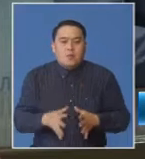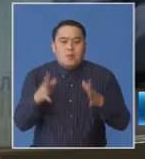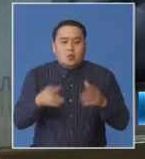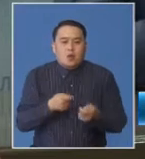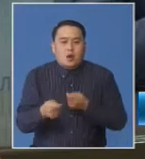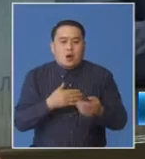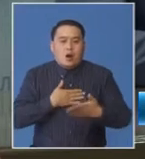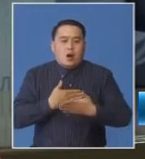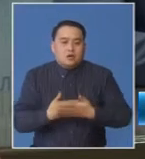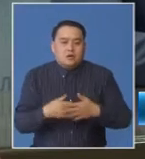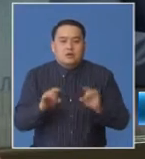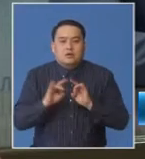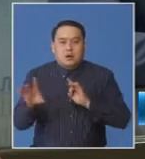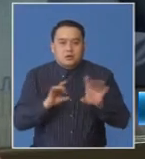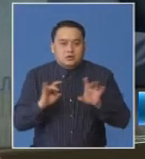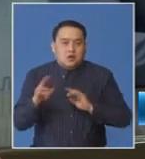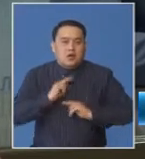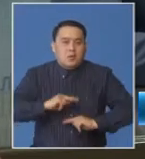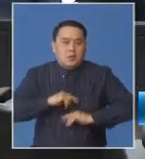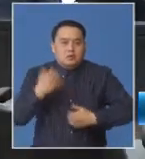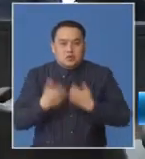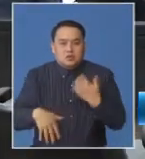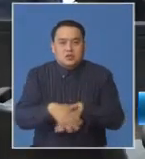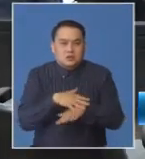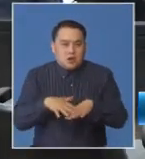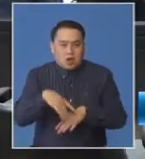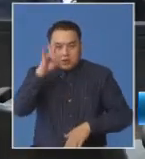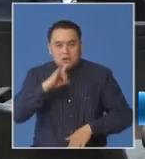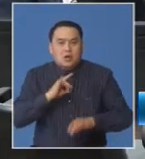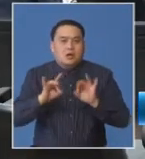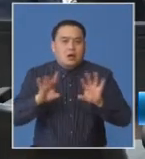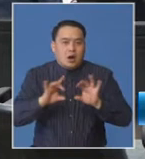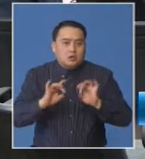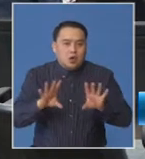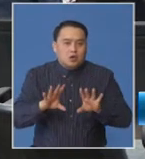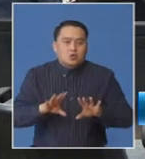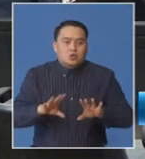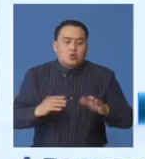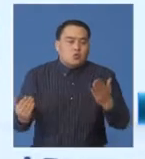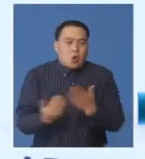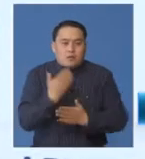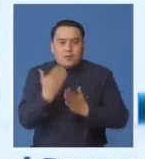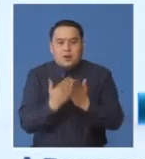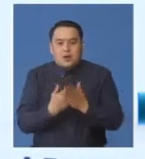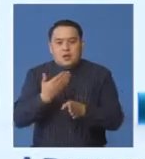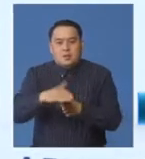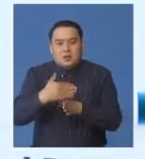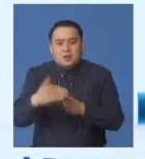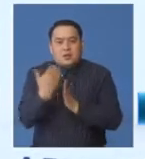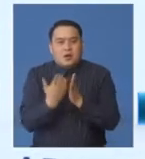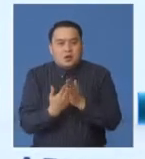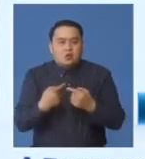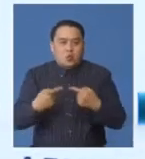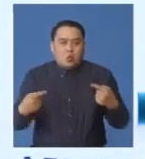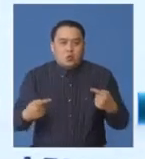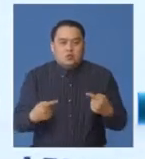вести активную разъяснительную работу среди населения. Казахстанцам расскажут о преимуществах новой ипотечной программы и